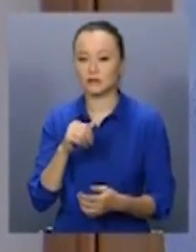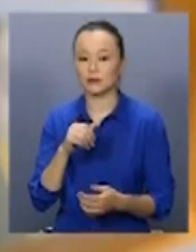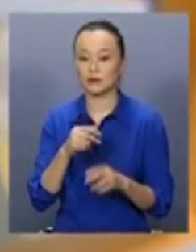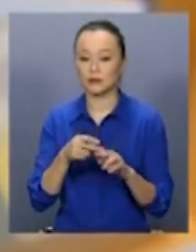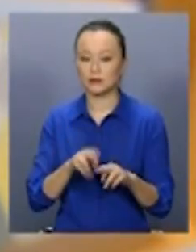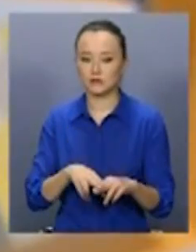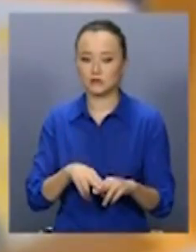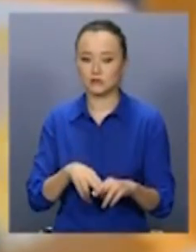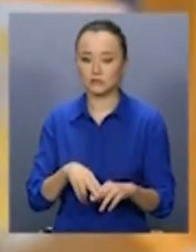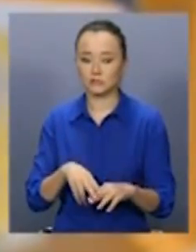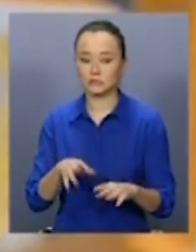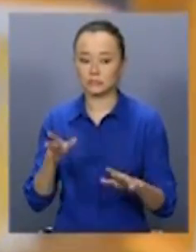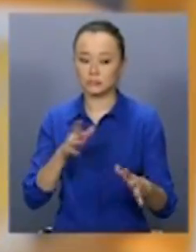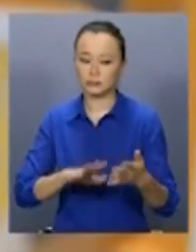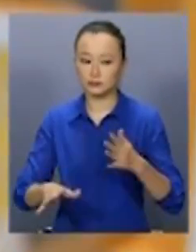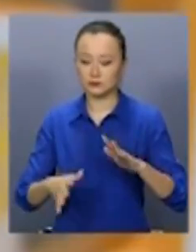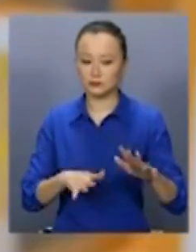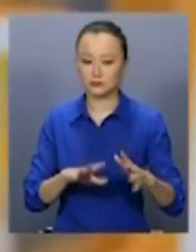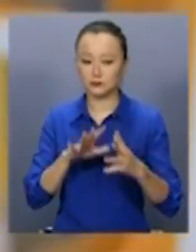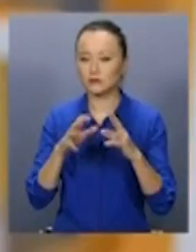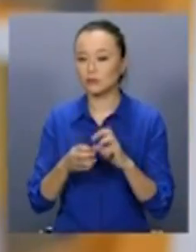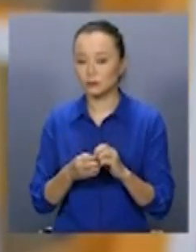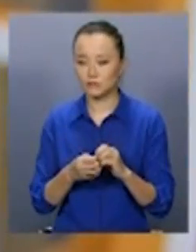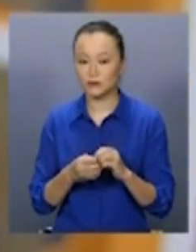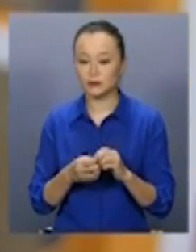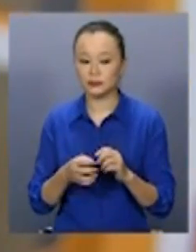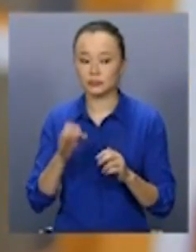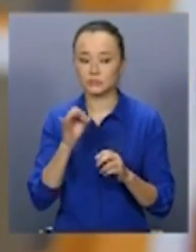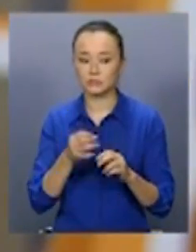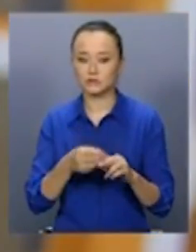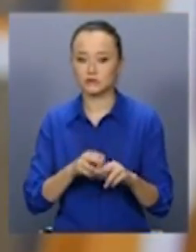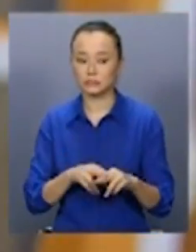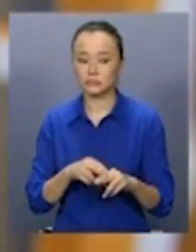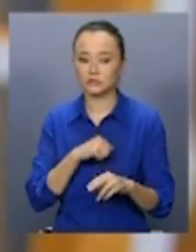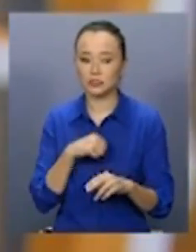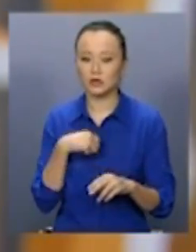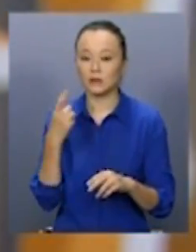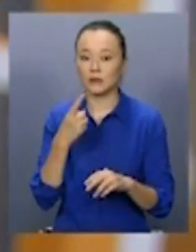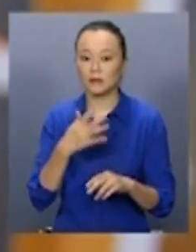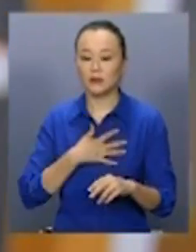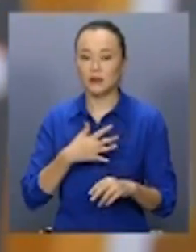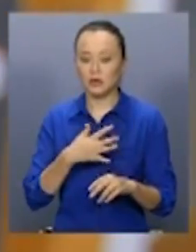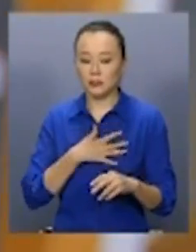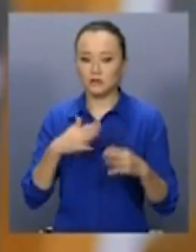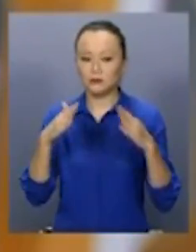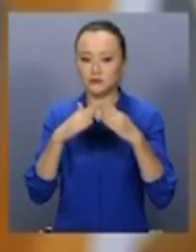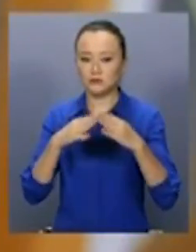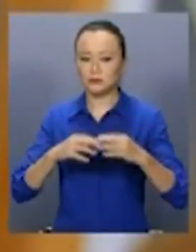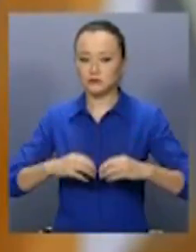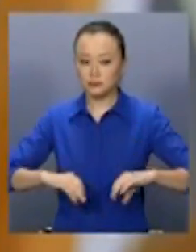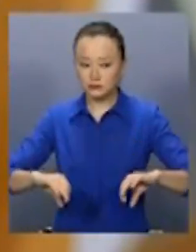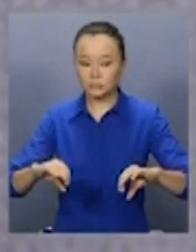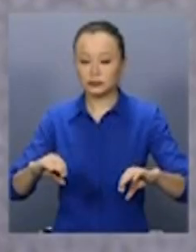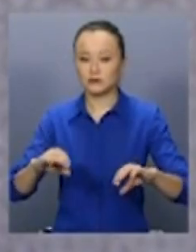жаңағы қозғалыстардың барлығын комплекс жаңағы қозғалыс. Соның ең бірінші тыныс алу бар, ол үйдің фундаменті деймін. Оның